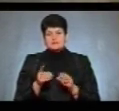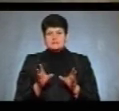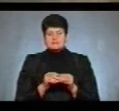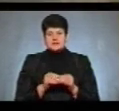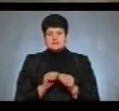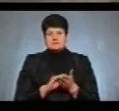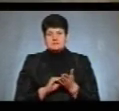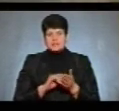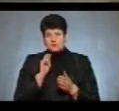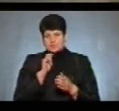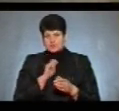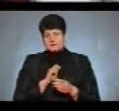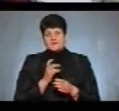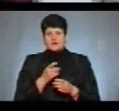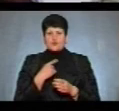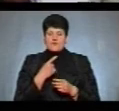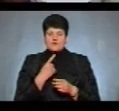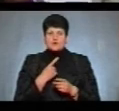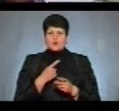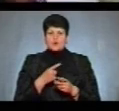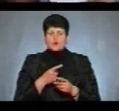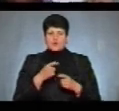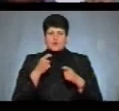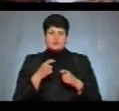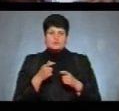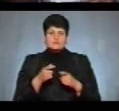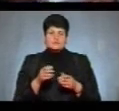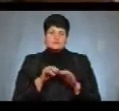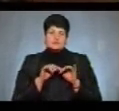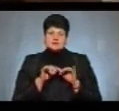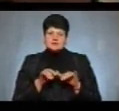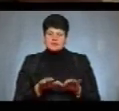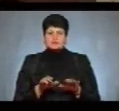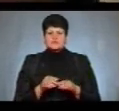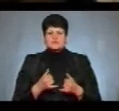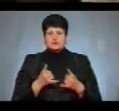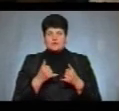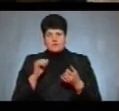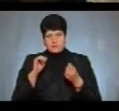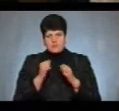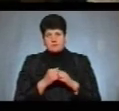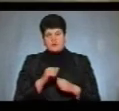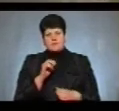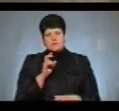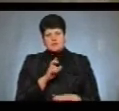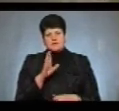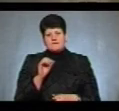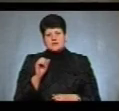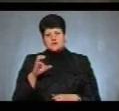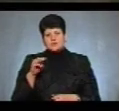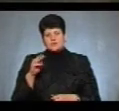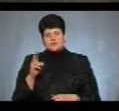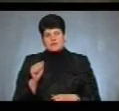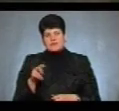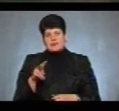письменників України Зіновій Кіпибіда каже, гуморини від вуха до вуха – перший захід, яким вшановують пам'ять Богдана Бастюка. Вже у